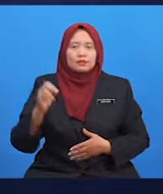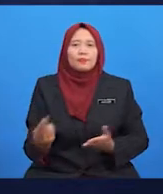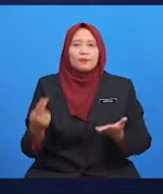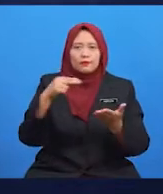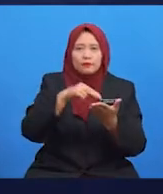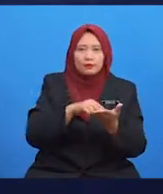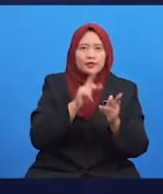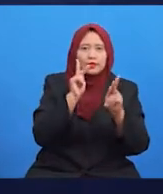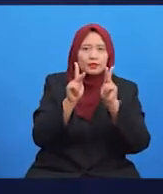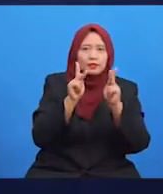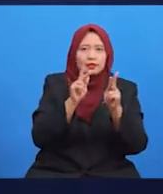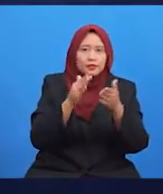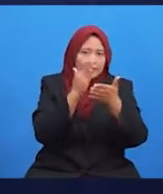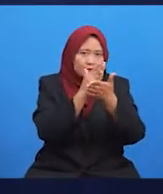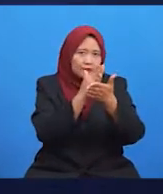secara berturut-turut.